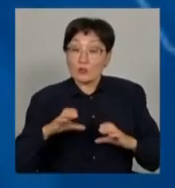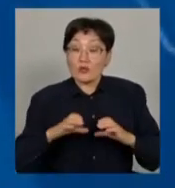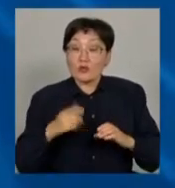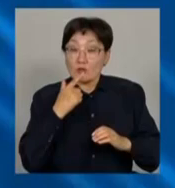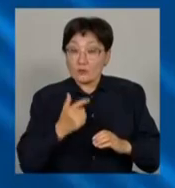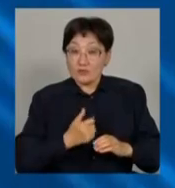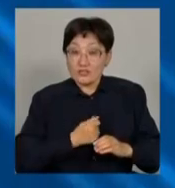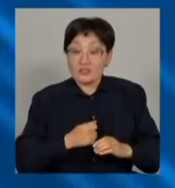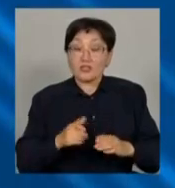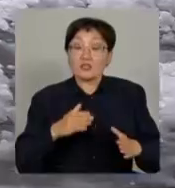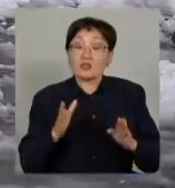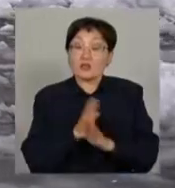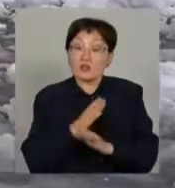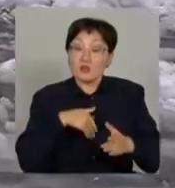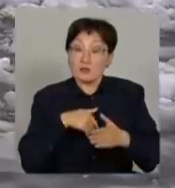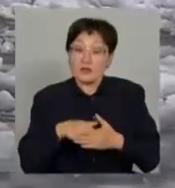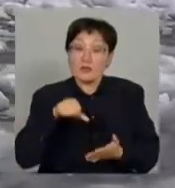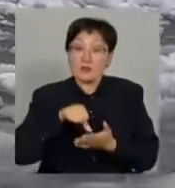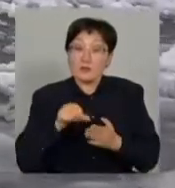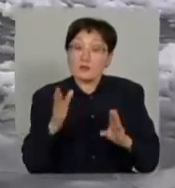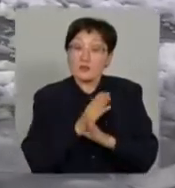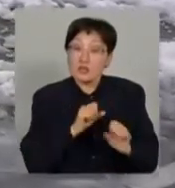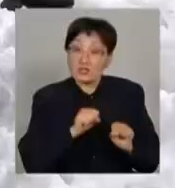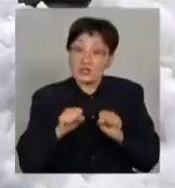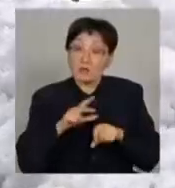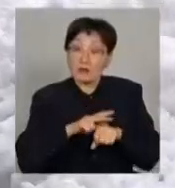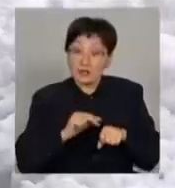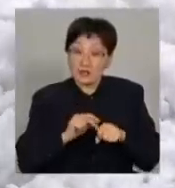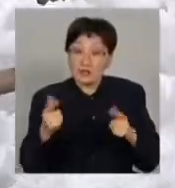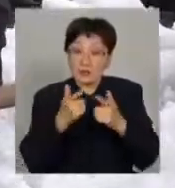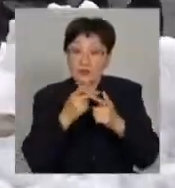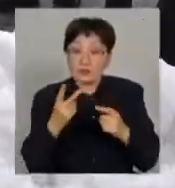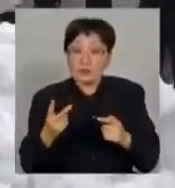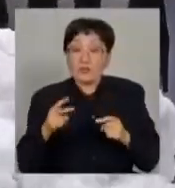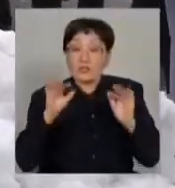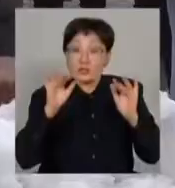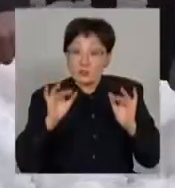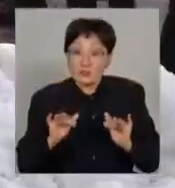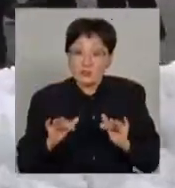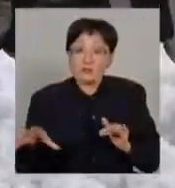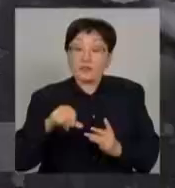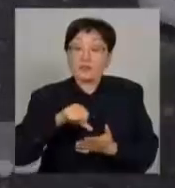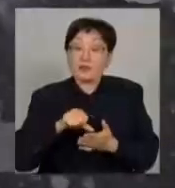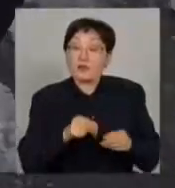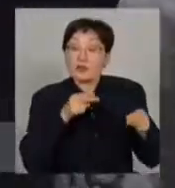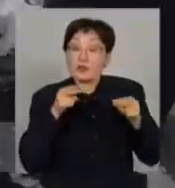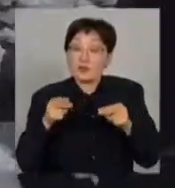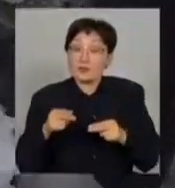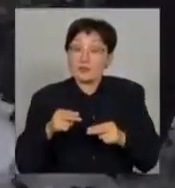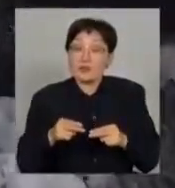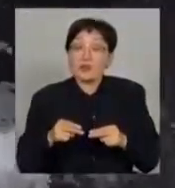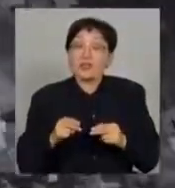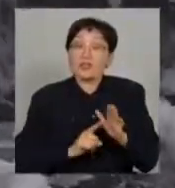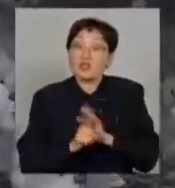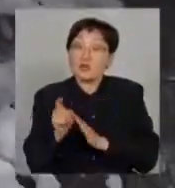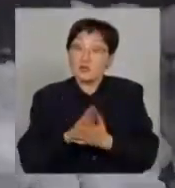курсанты, экоактивисты и представители природоохранной полиции. Несмотря на выпавший субботний снег, все участники приехали и принялись за